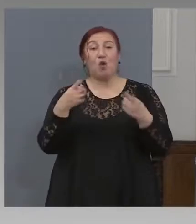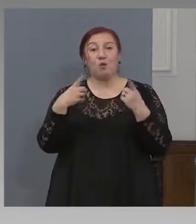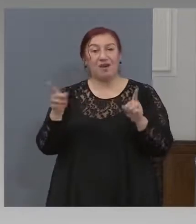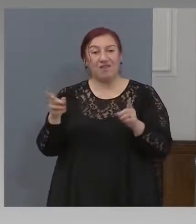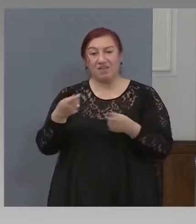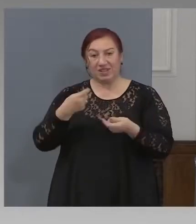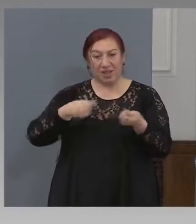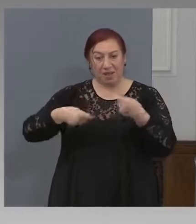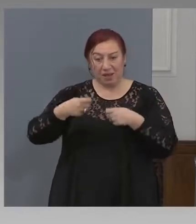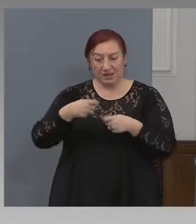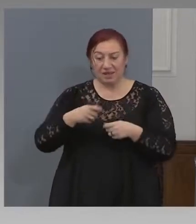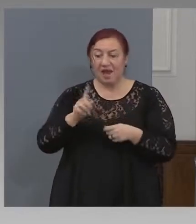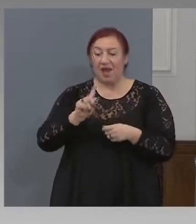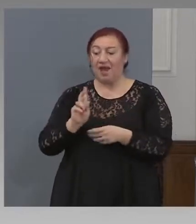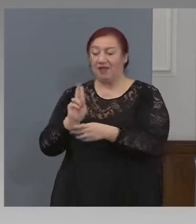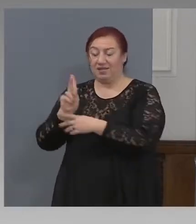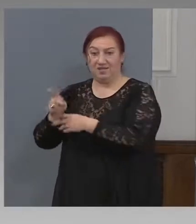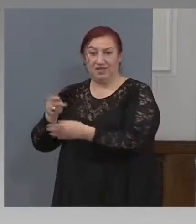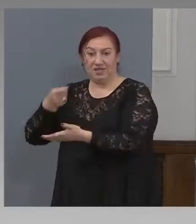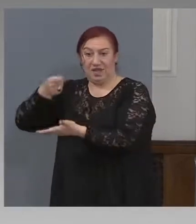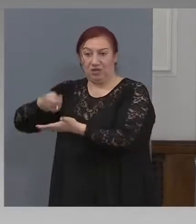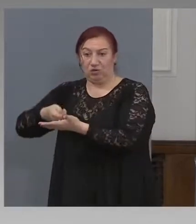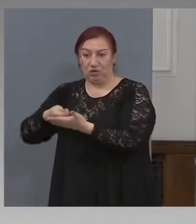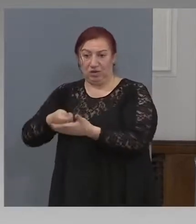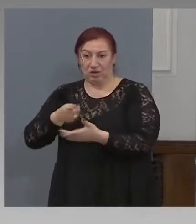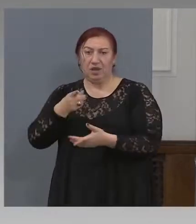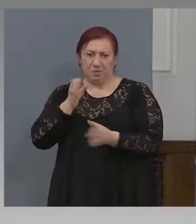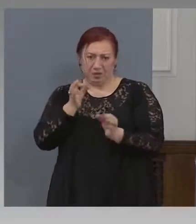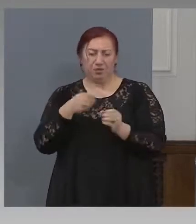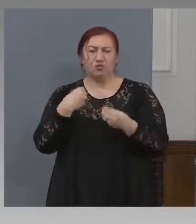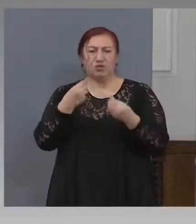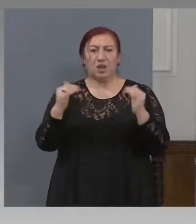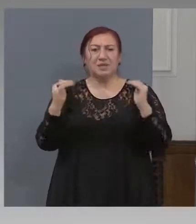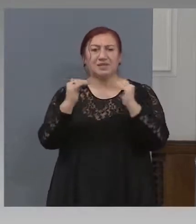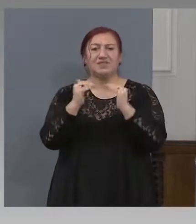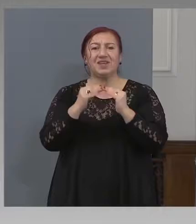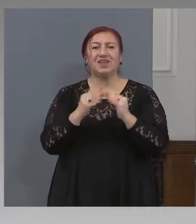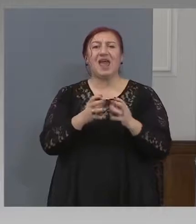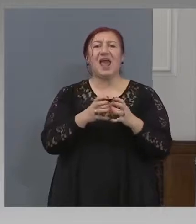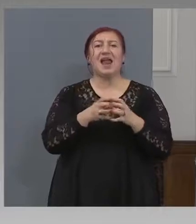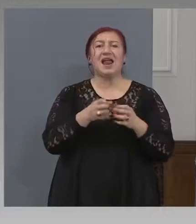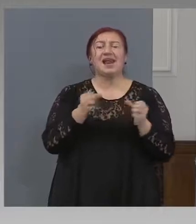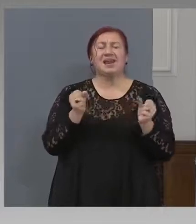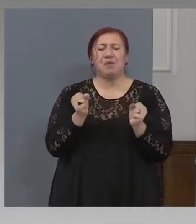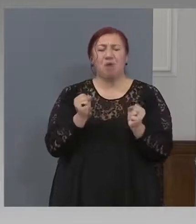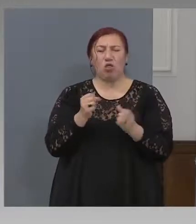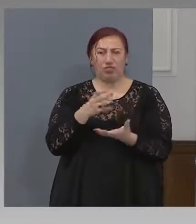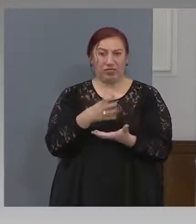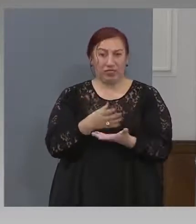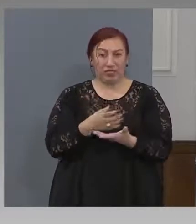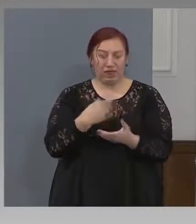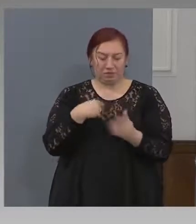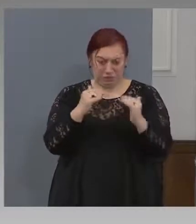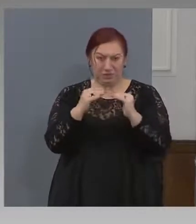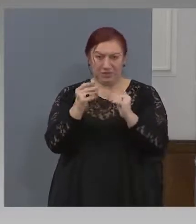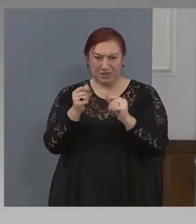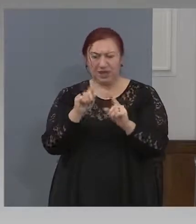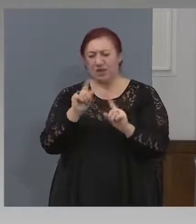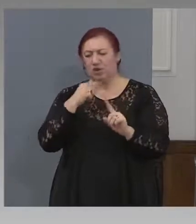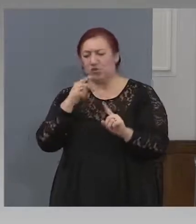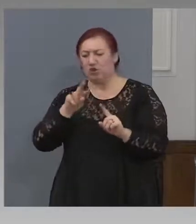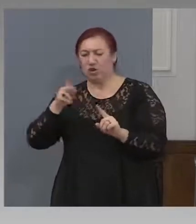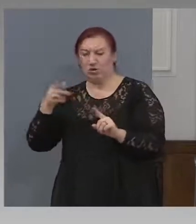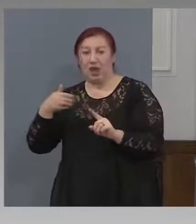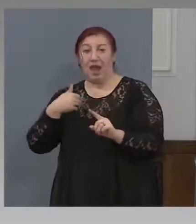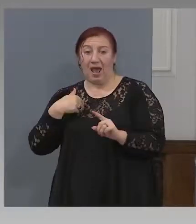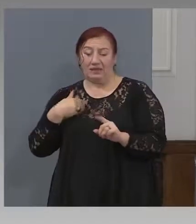повишени цените? Можете ли само на лимоните да направите сравнение на цените, които продавате? Да не говорят за другите продукти. Аз съм